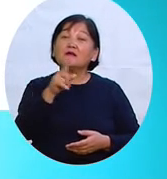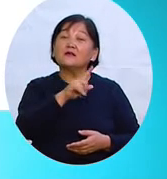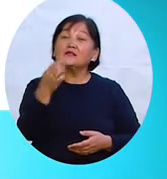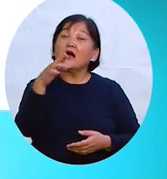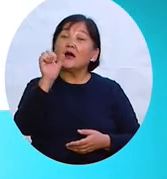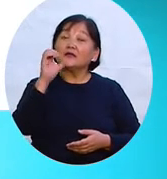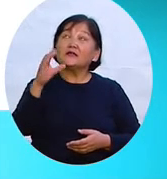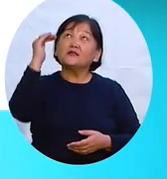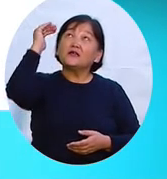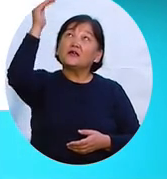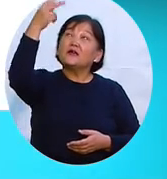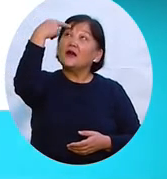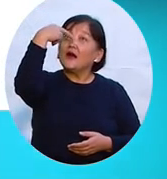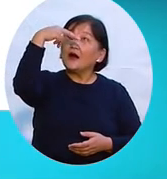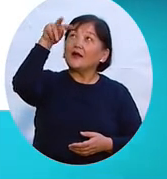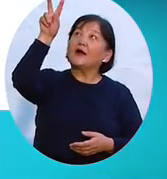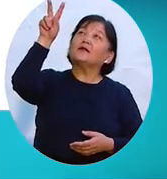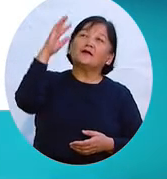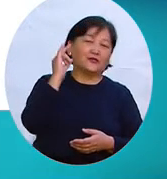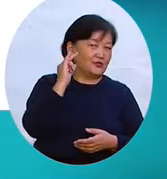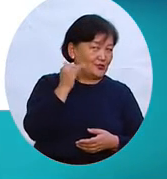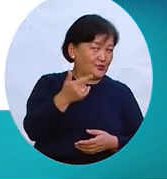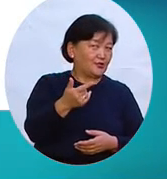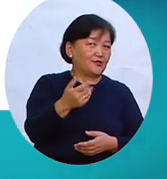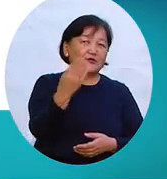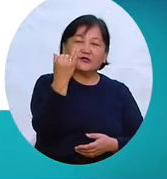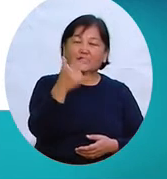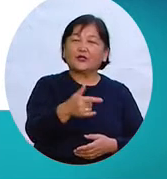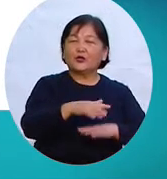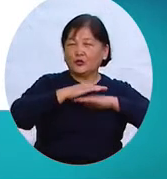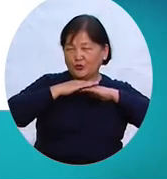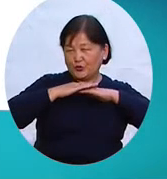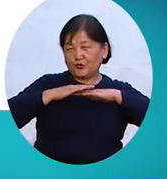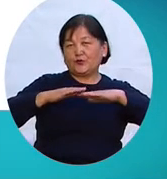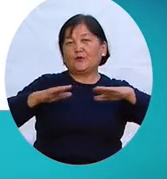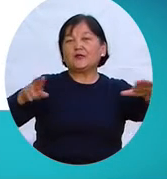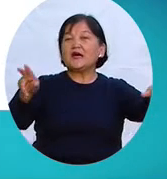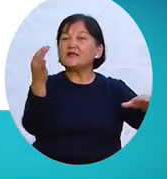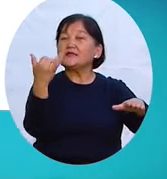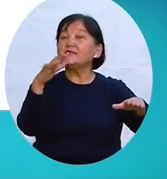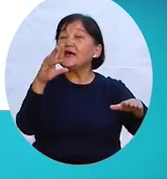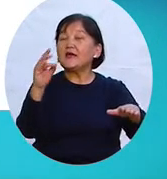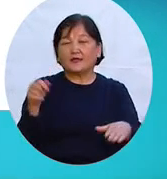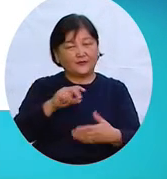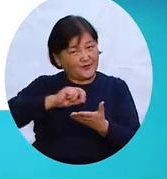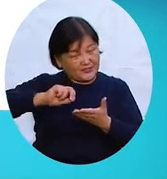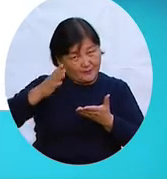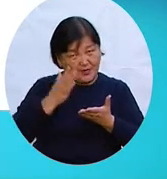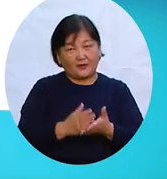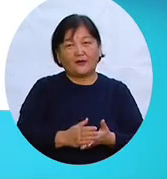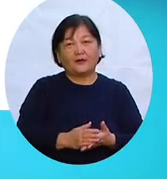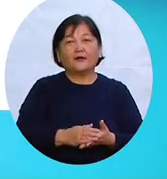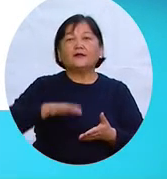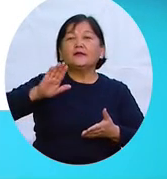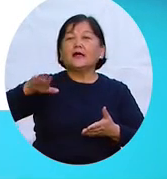шиг гэсэн хэрэглүүрээр ингээд адилтгсан ба шүү дээ. Энэ тэгвэл яаж юм бүр сунайн цайрна, тийм ээ? За. А дараа